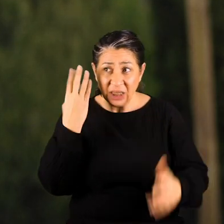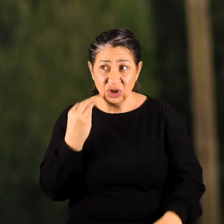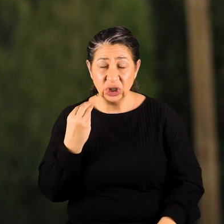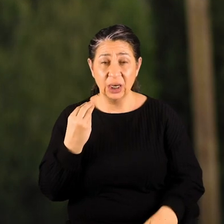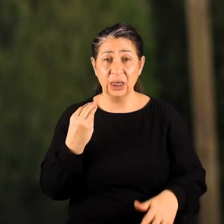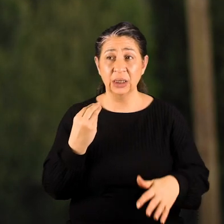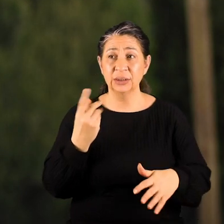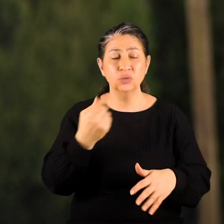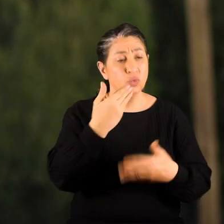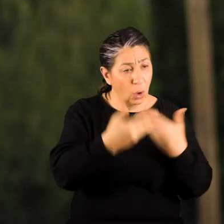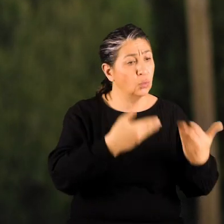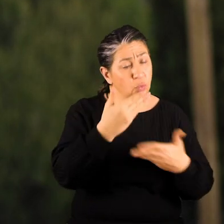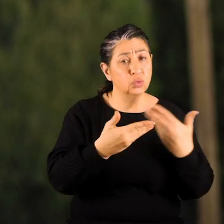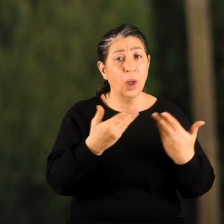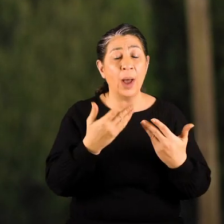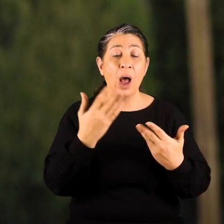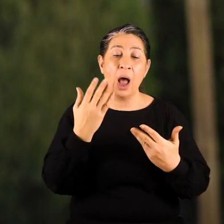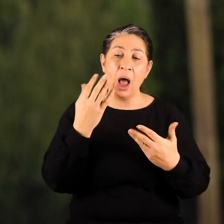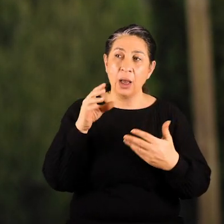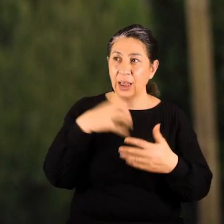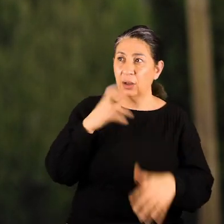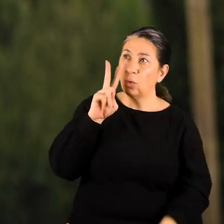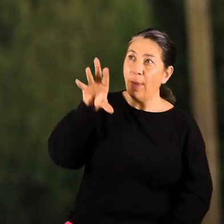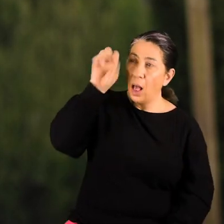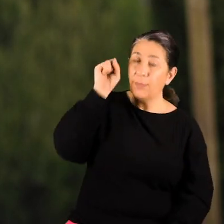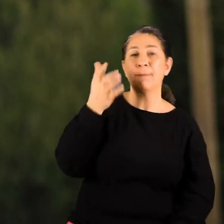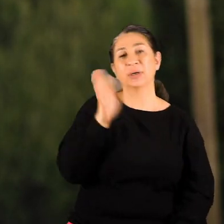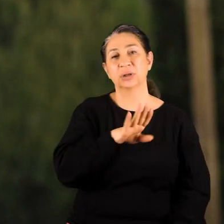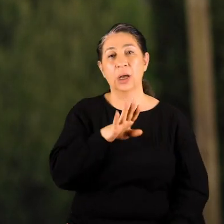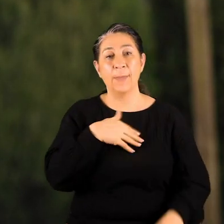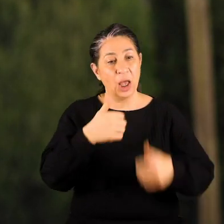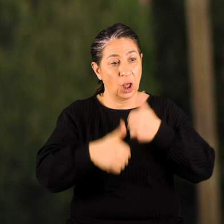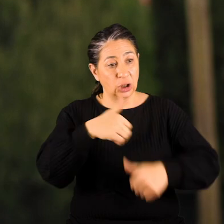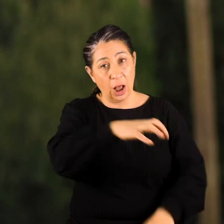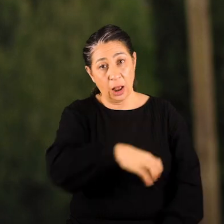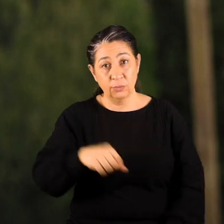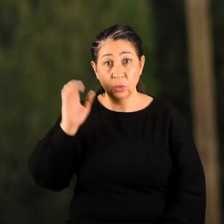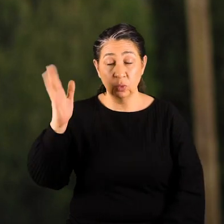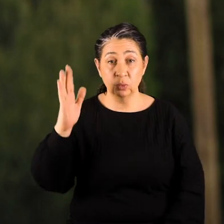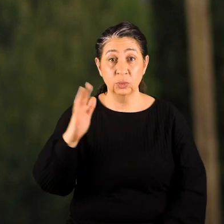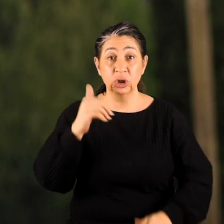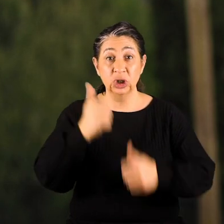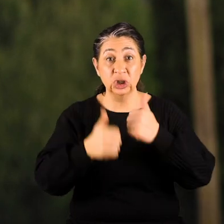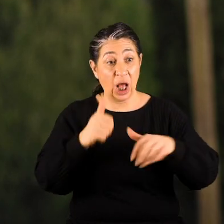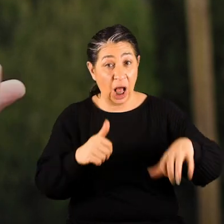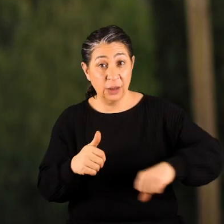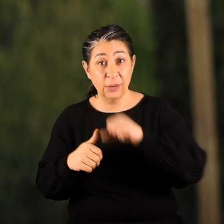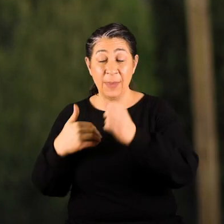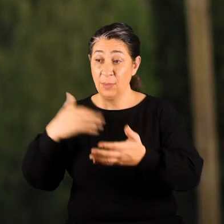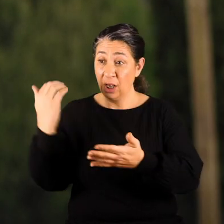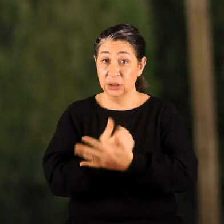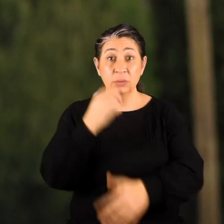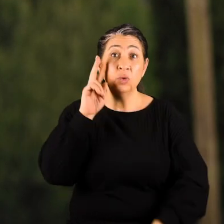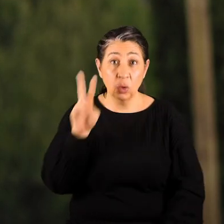bunu? Yani sen söylüyorsun ama hani algılamak başka bir şey. Ben onu yarışlara götürdüm. Yarışlara götürüp benim